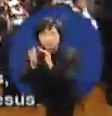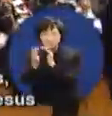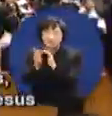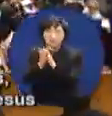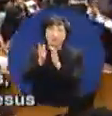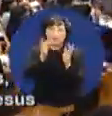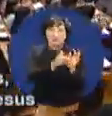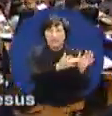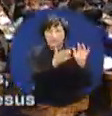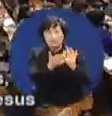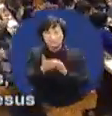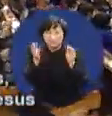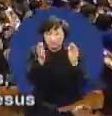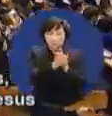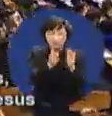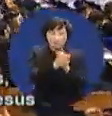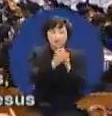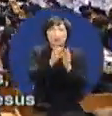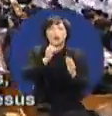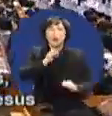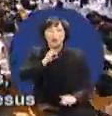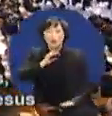예수, 예수,